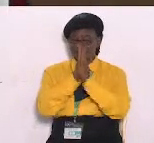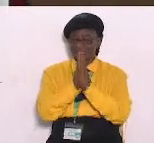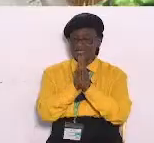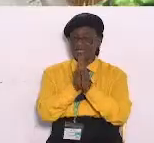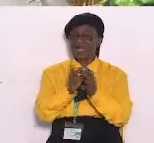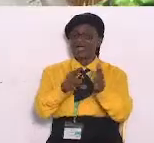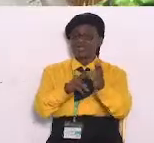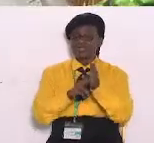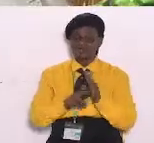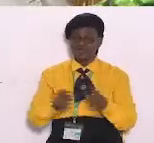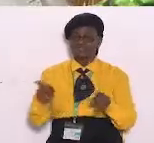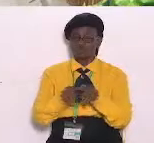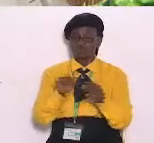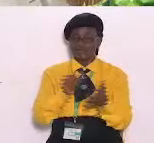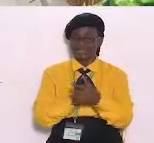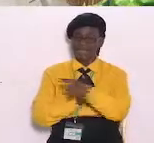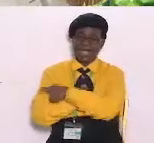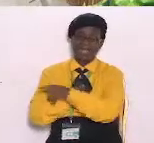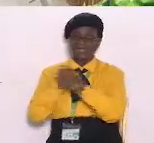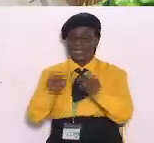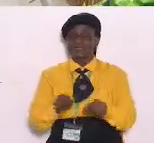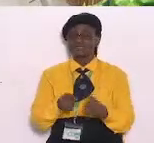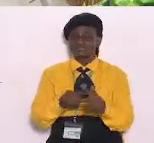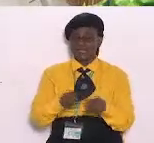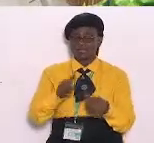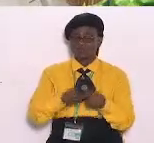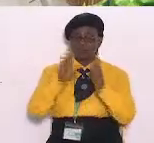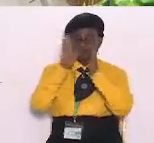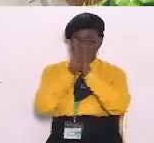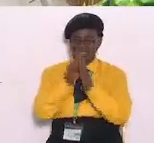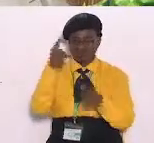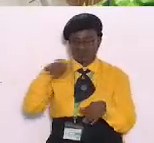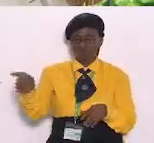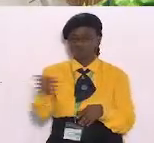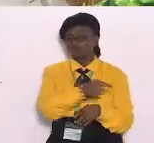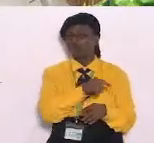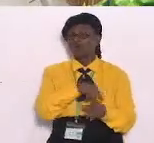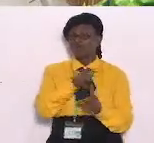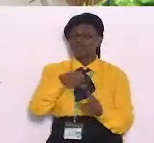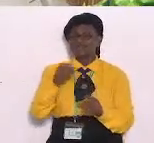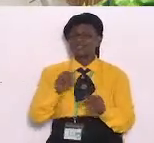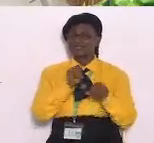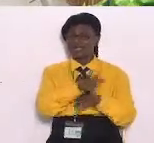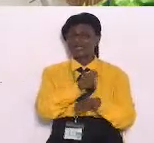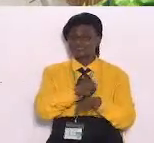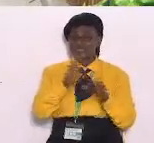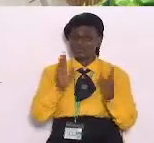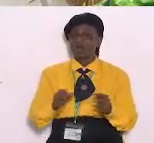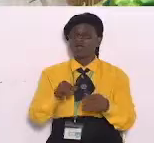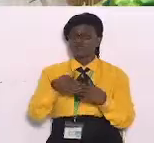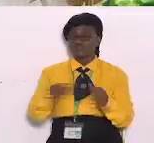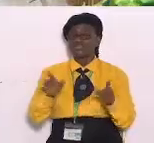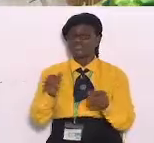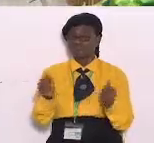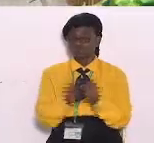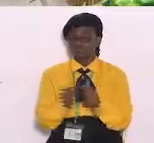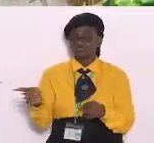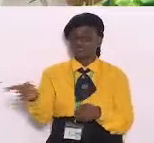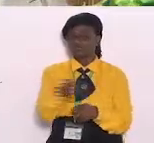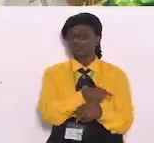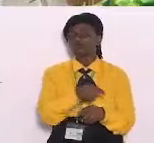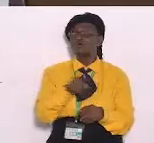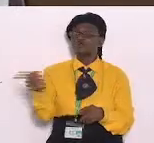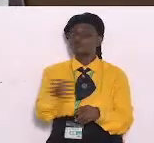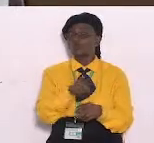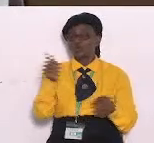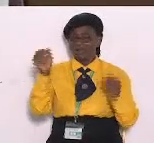viennent de donner leur vie à Dieu écrivez vos noms donnez-leur des cartes pour écrire leur nom et que leur